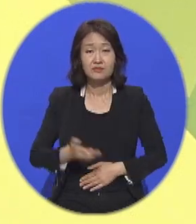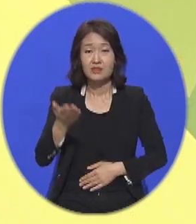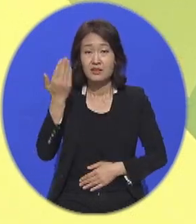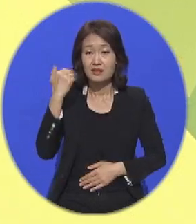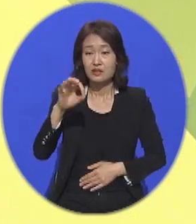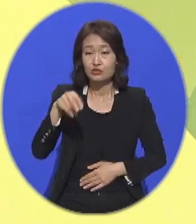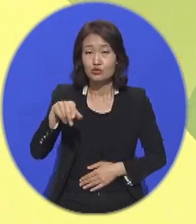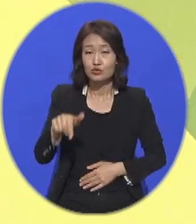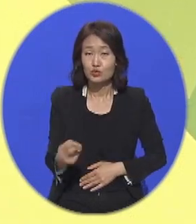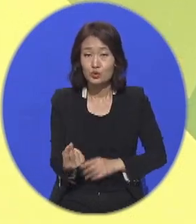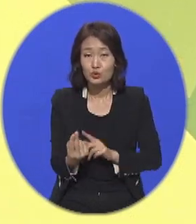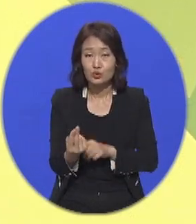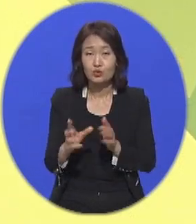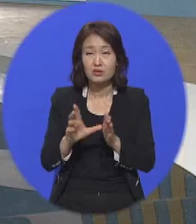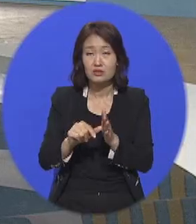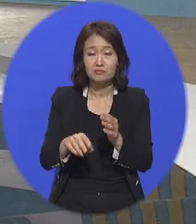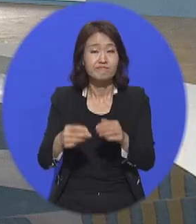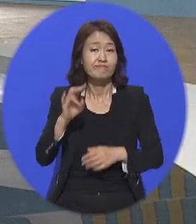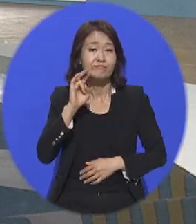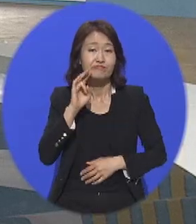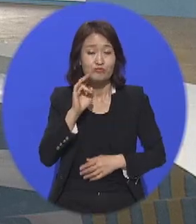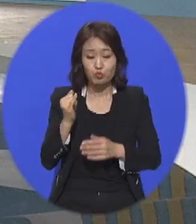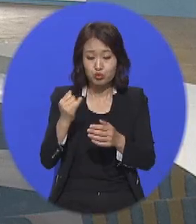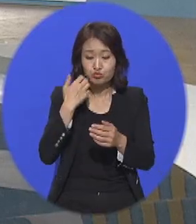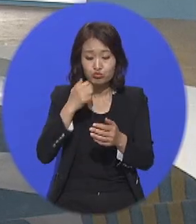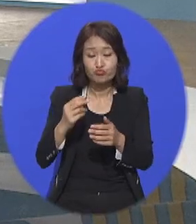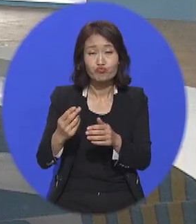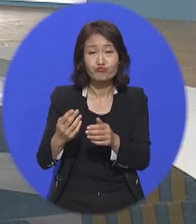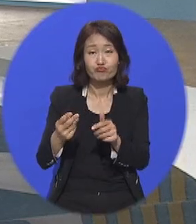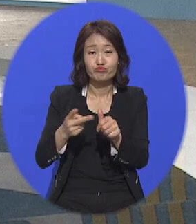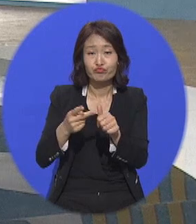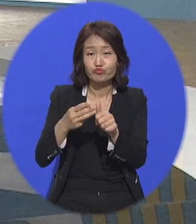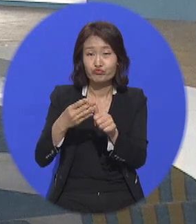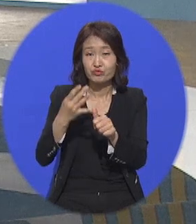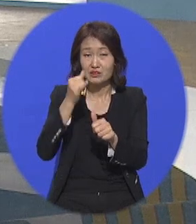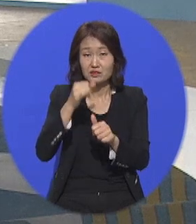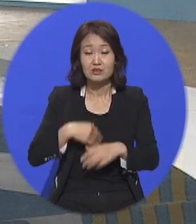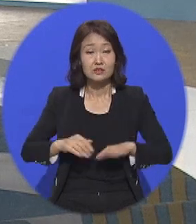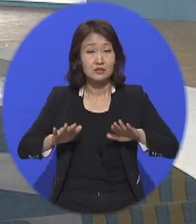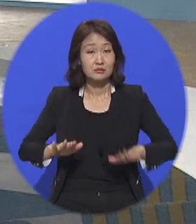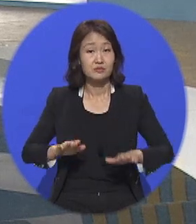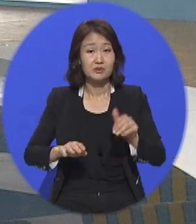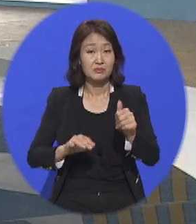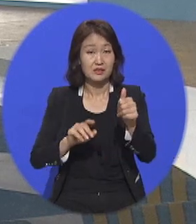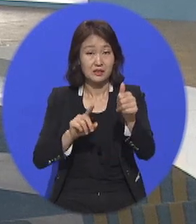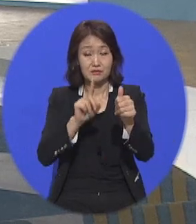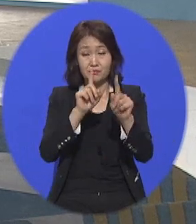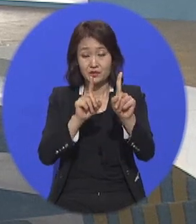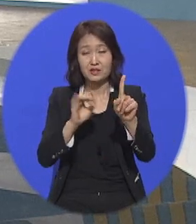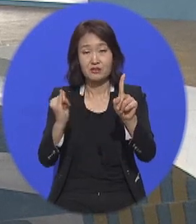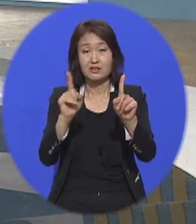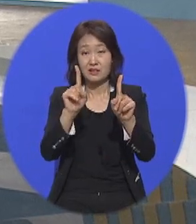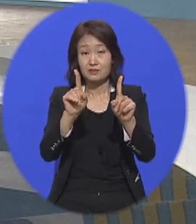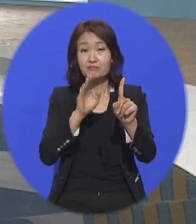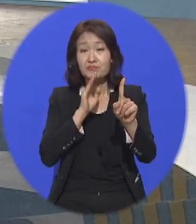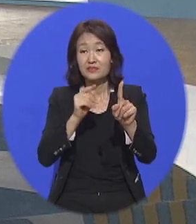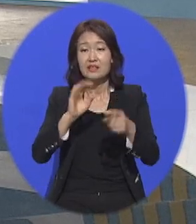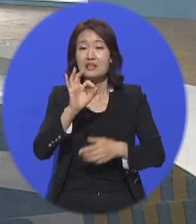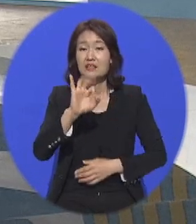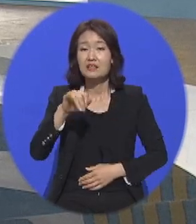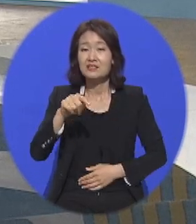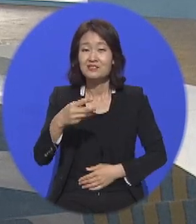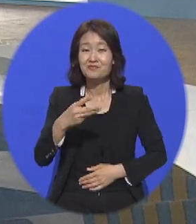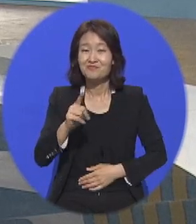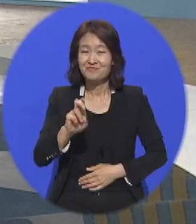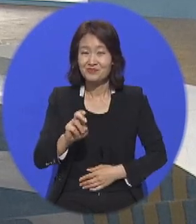유교 시절에는 좀 첩도 두고 이랬습니다. 예, 요번은 지금은 이제 현대사는 일부 일체제지 않습니까? 예, 저기 이슬람 가면 그것도 일부 다